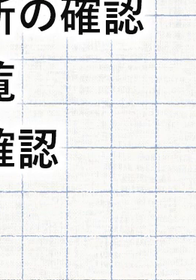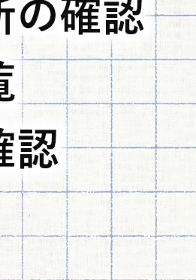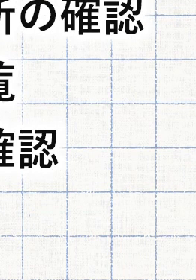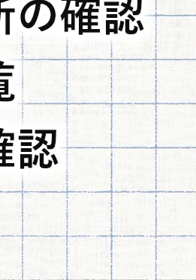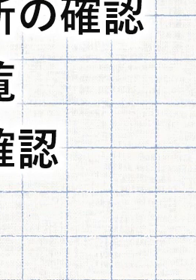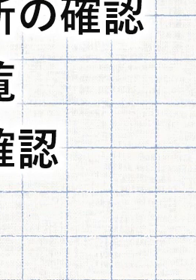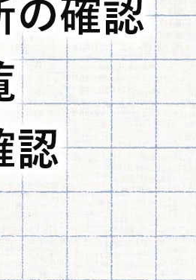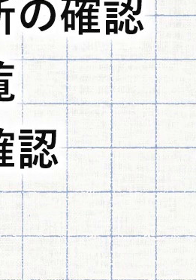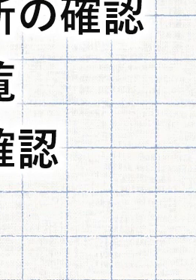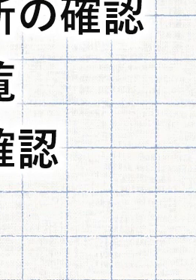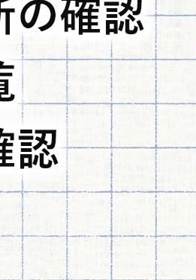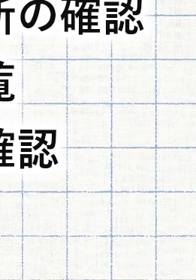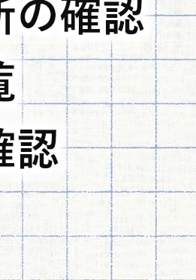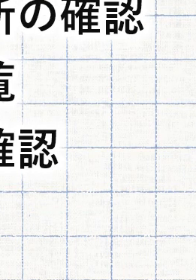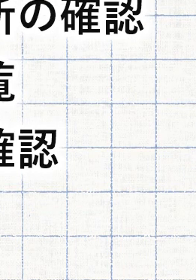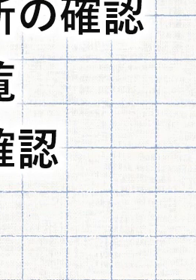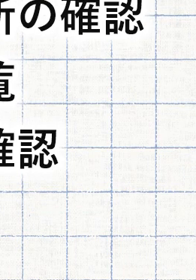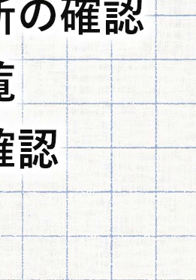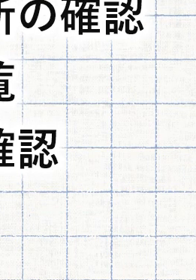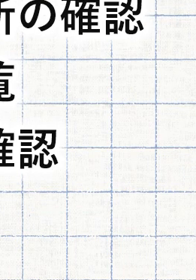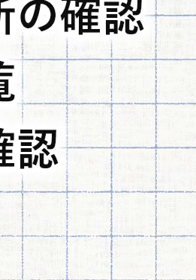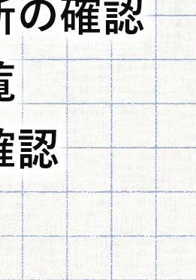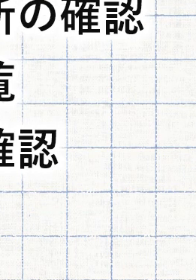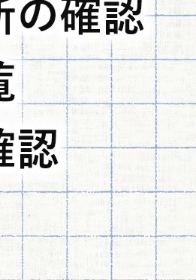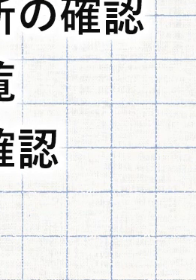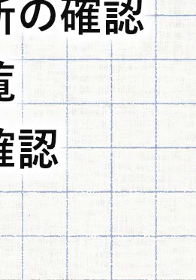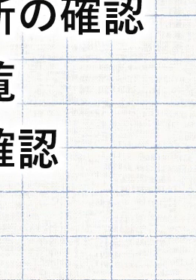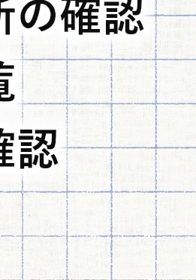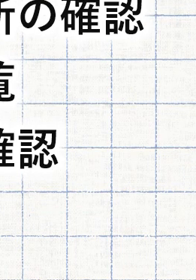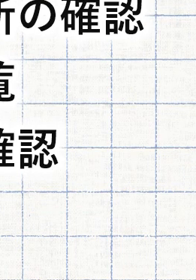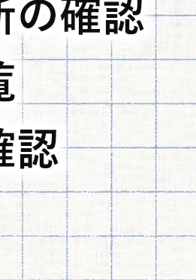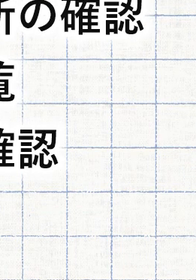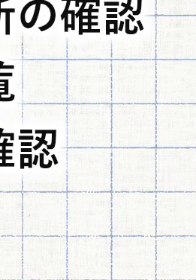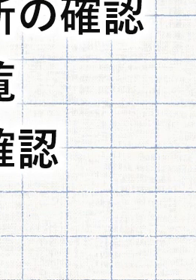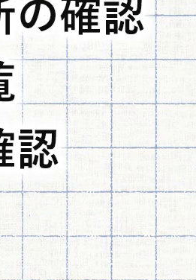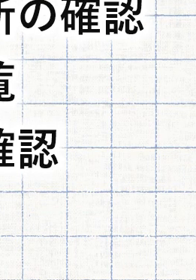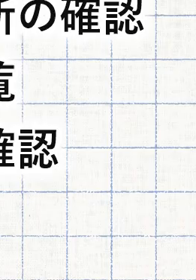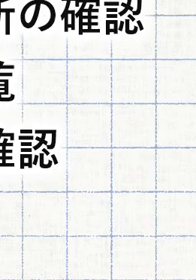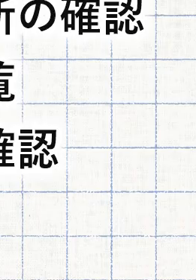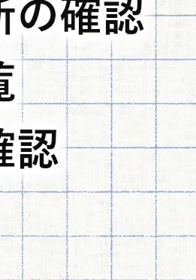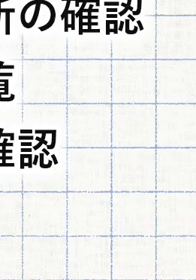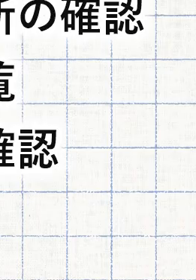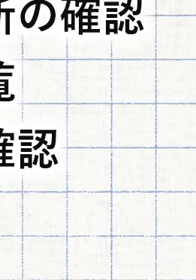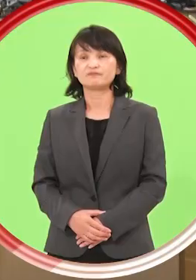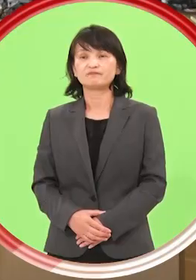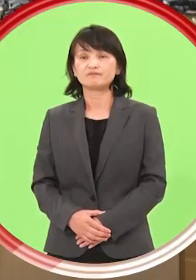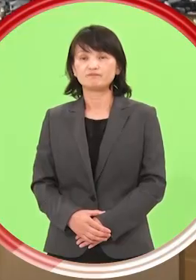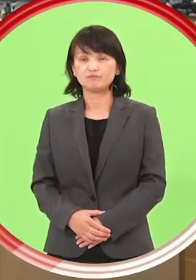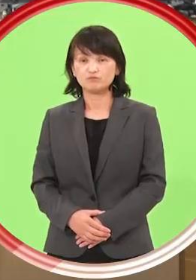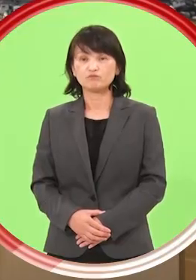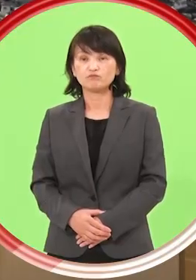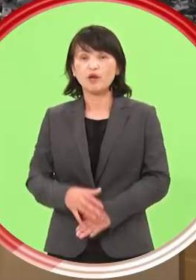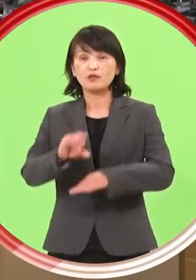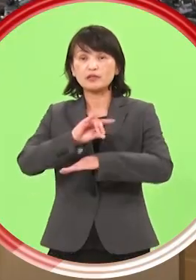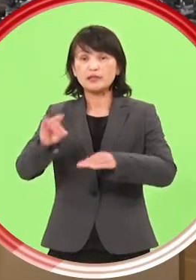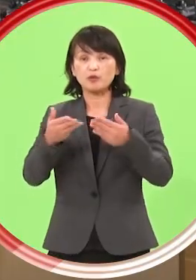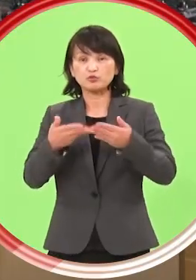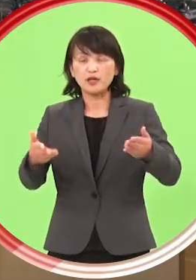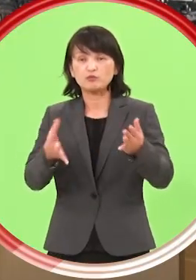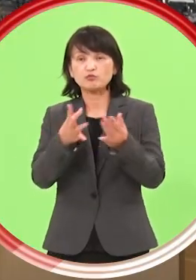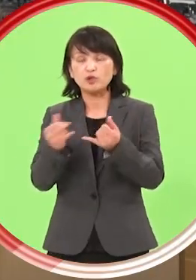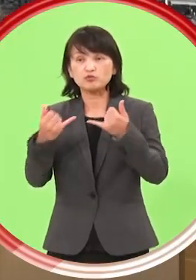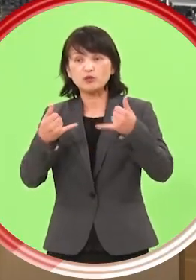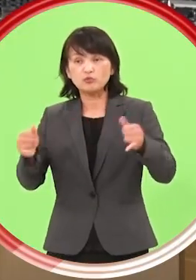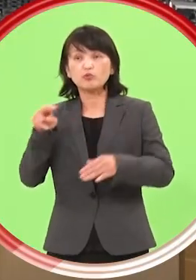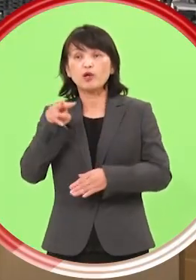にも様々な機能があります。大雨に備え、ぜひダウンロードをお願いします。 多くの方に企画展